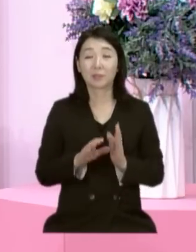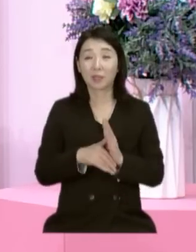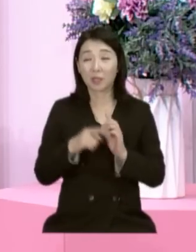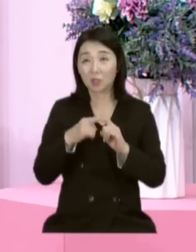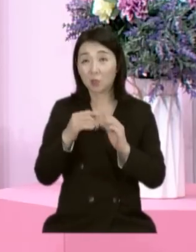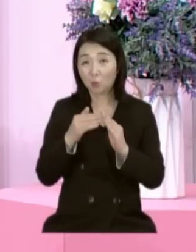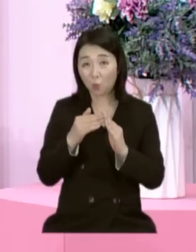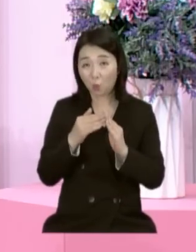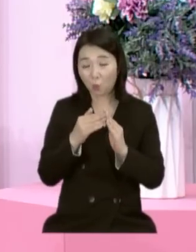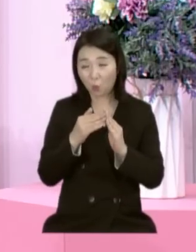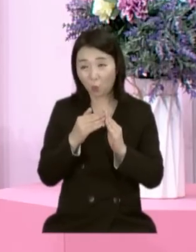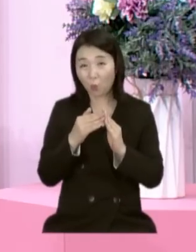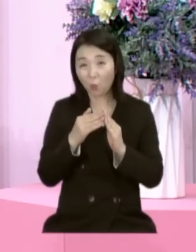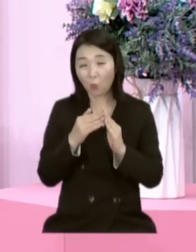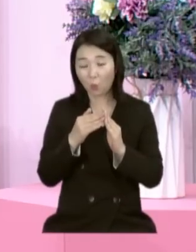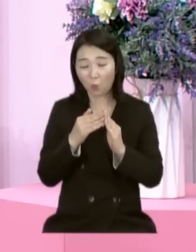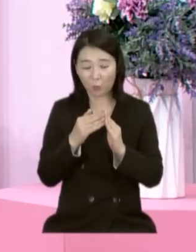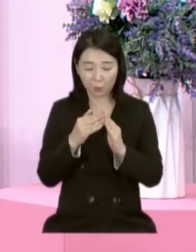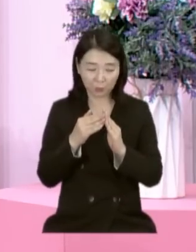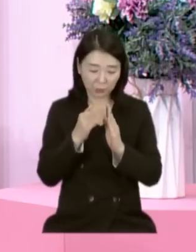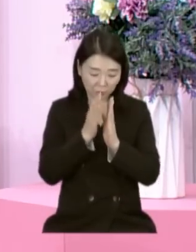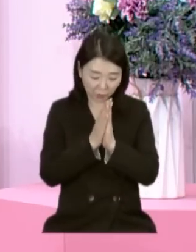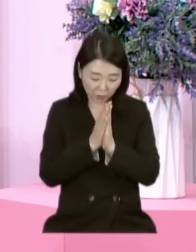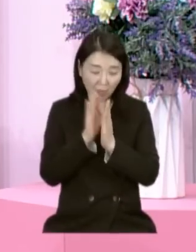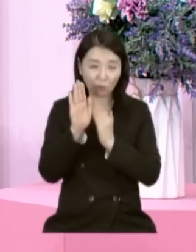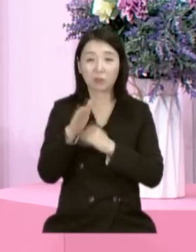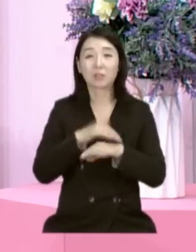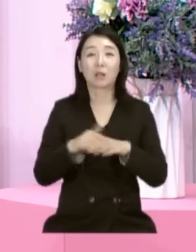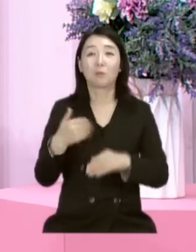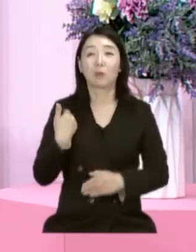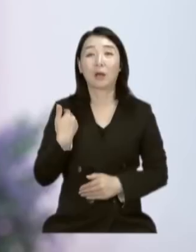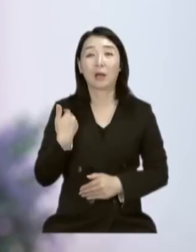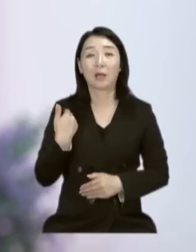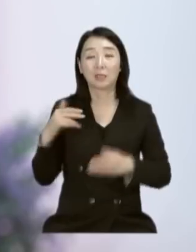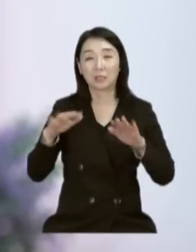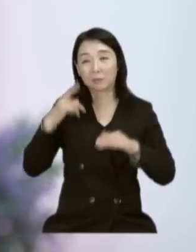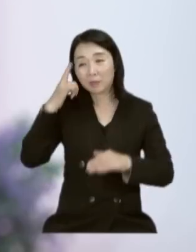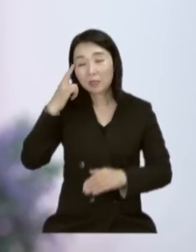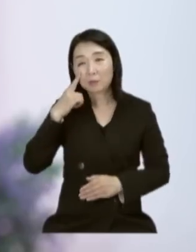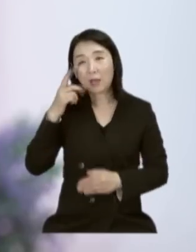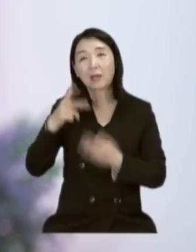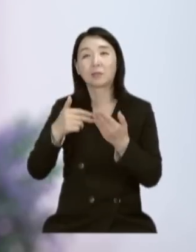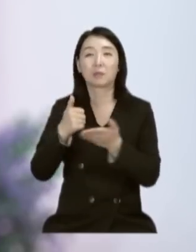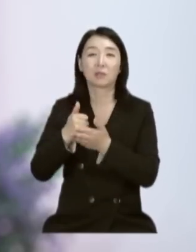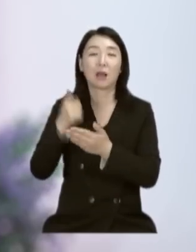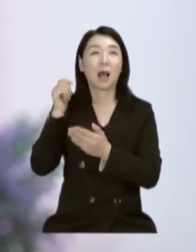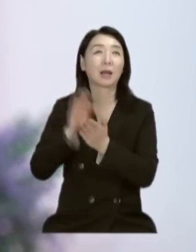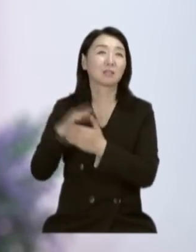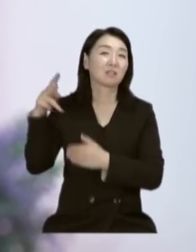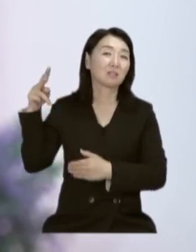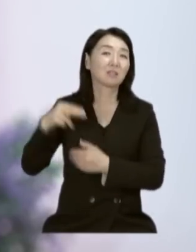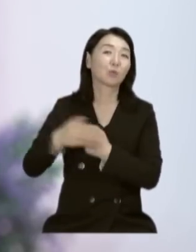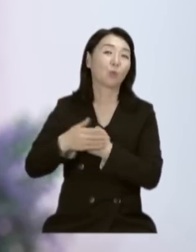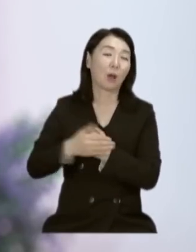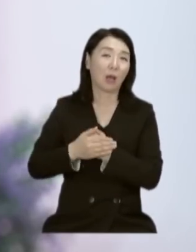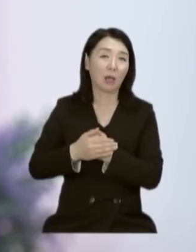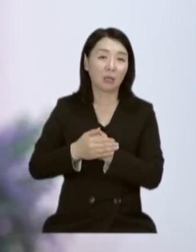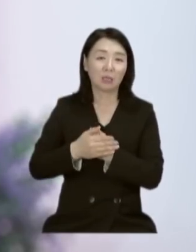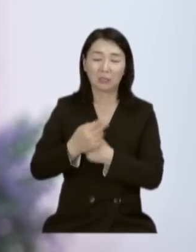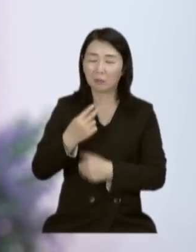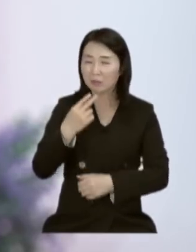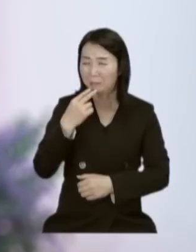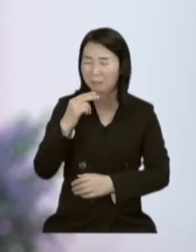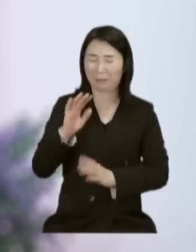그때는 기도한 이후라 잘 몰랐지만은 지금 생각하면 그게 하나님이 끊어주신 거예요. 얼마 만에 딱 끊어졌어요.